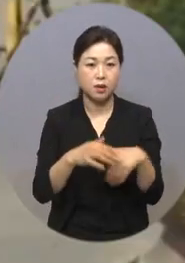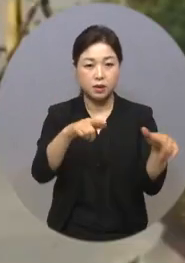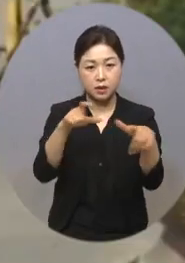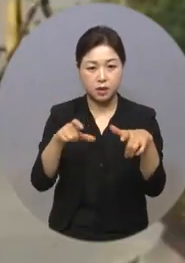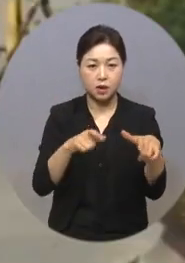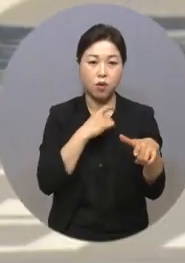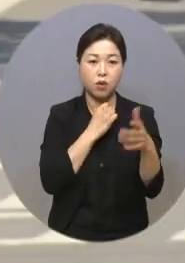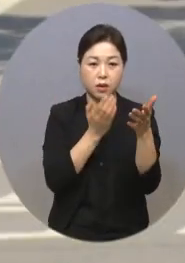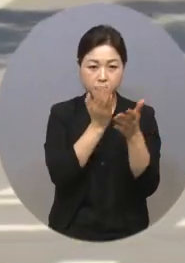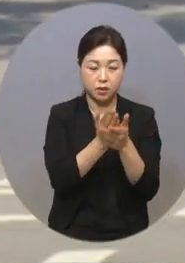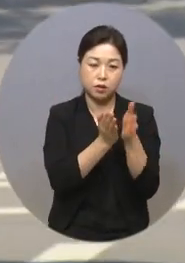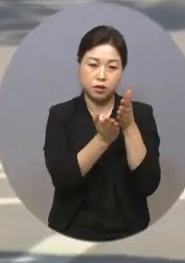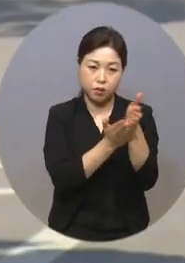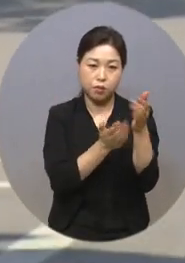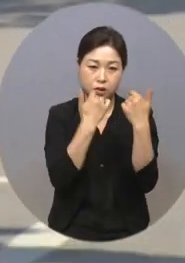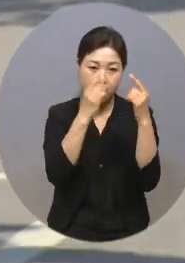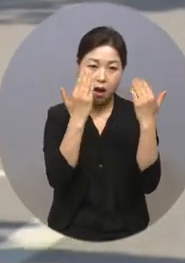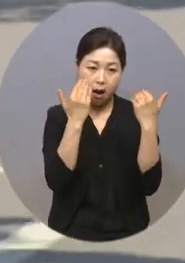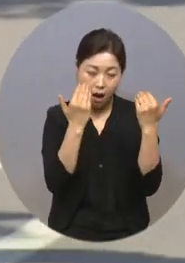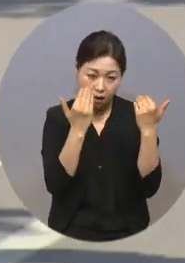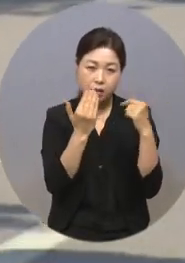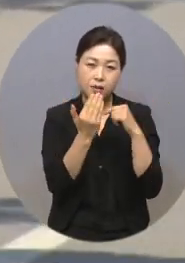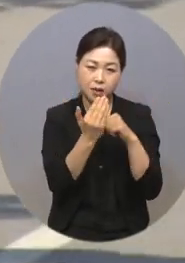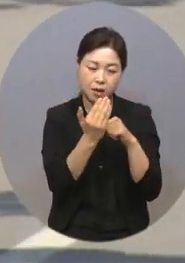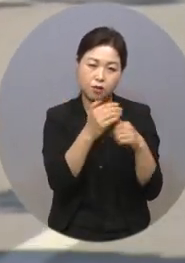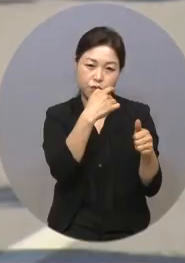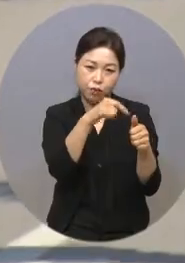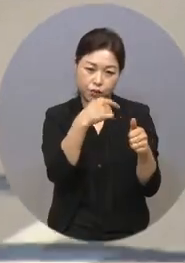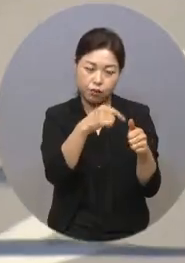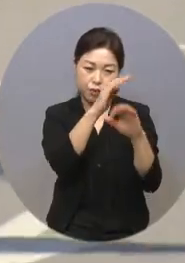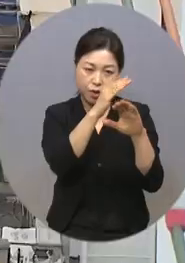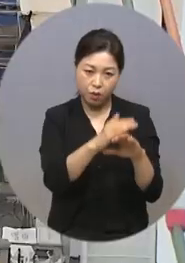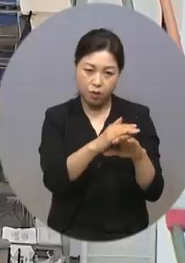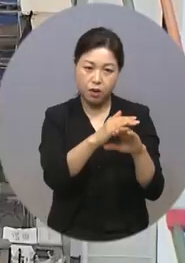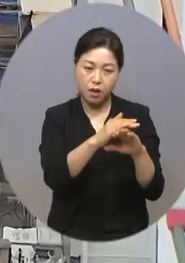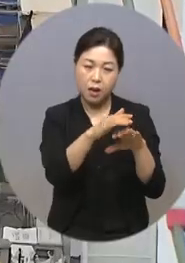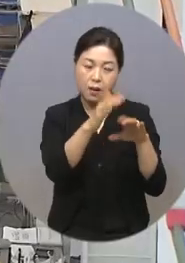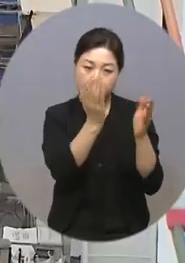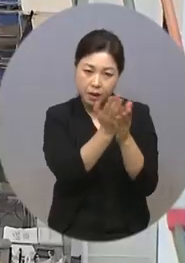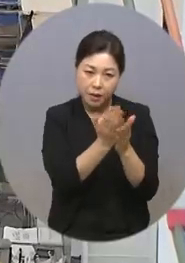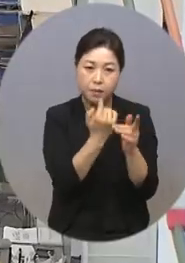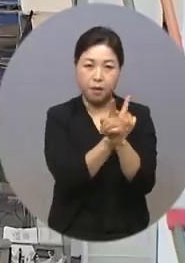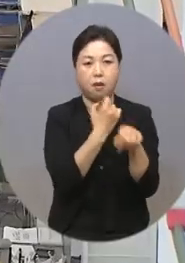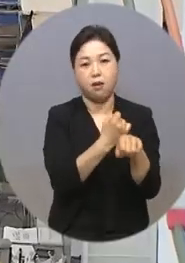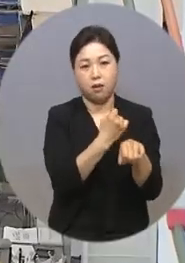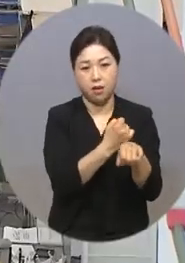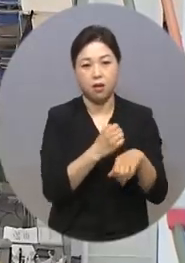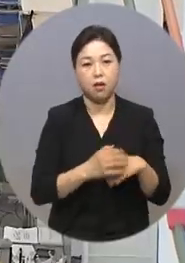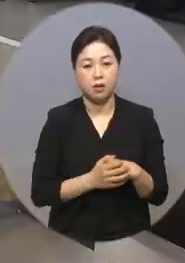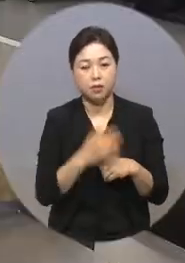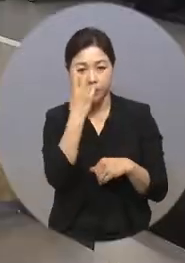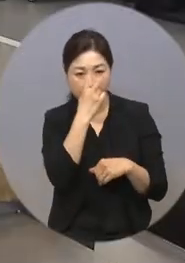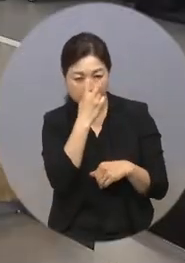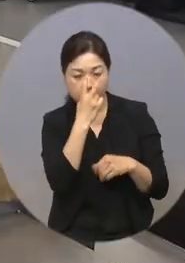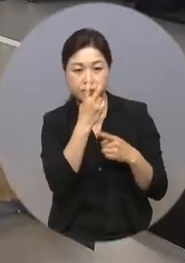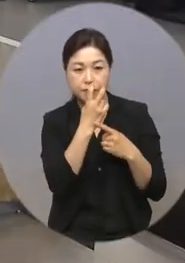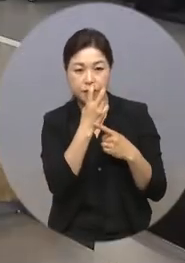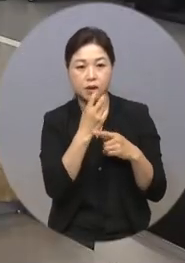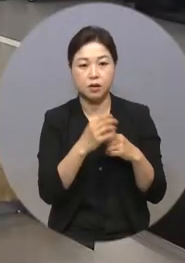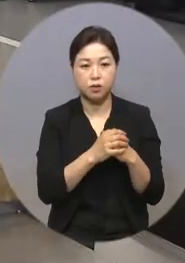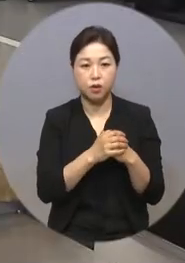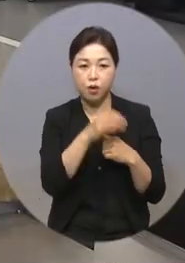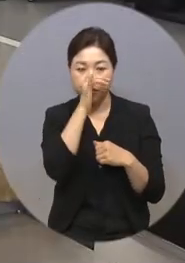전문대학에 맞춤형 학사 조직 개편 등을 중점 평가해 고등 직업교육 혁신 역량이 우수한 연합체를